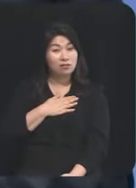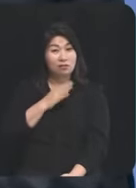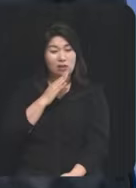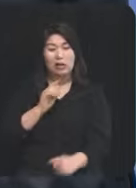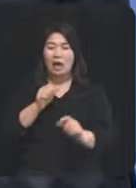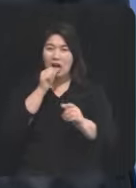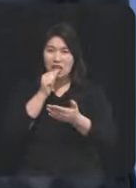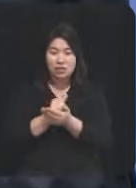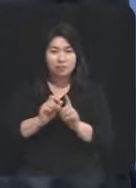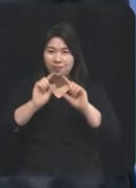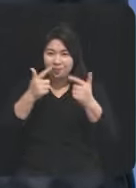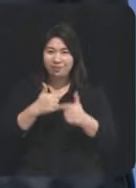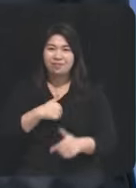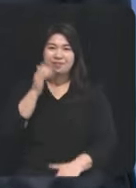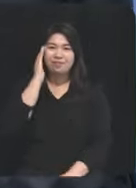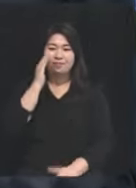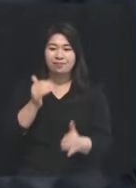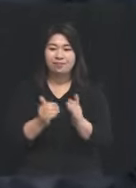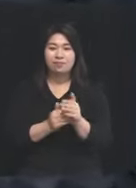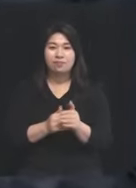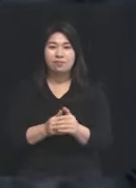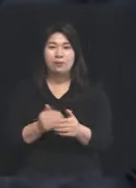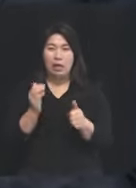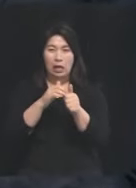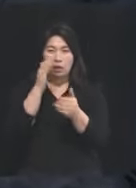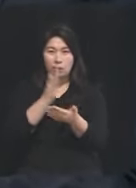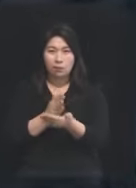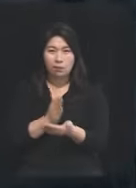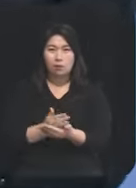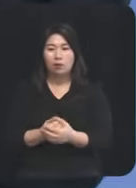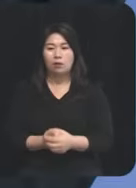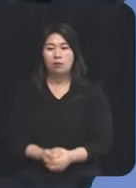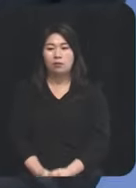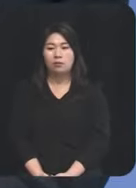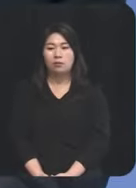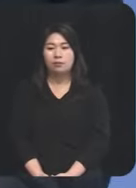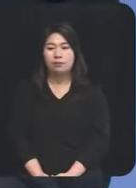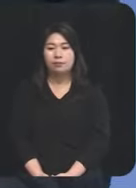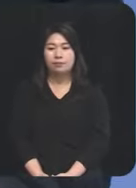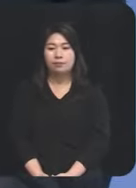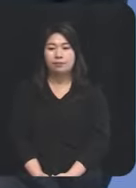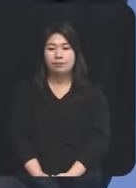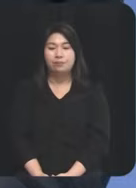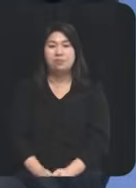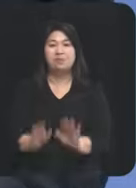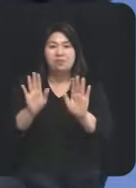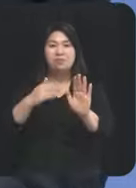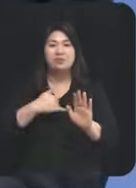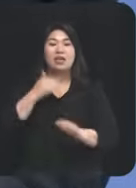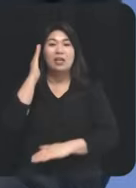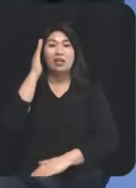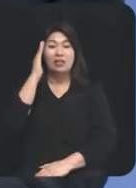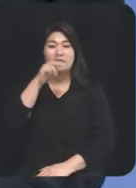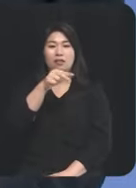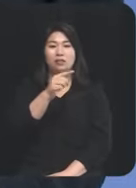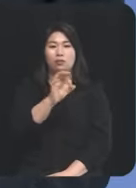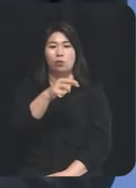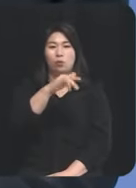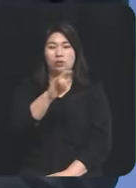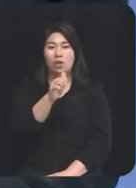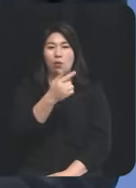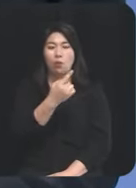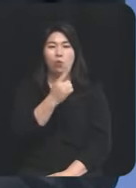절대 아니라고 얘기했습니다. 그렇게 몰아붙이지 마시고요. 하여간 검찰 정권에서 제 말씀드릴게요. 저 송재호 의원님의